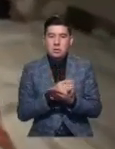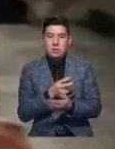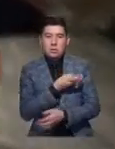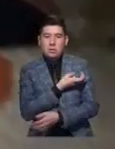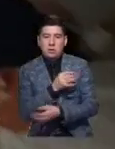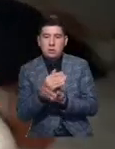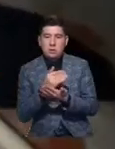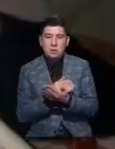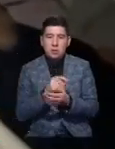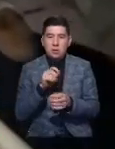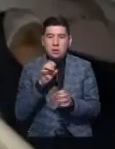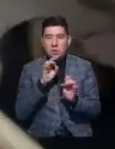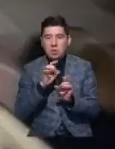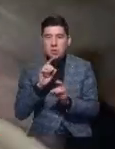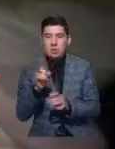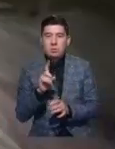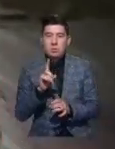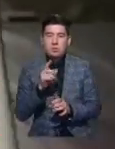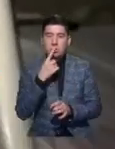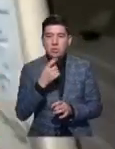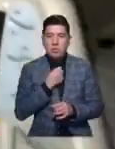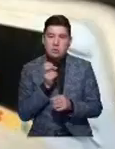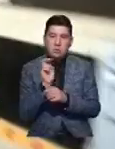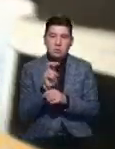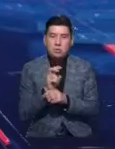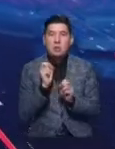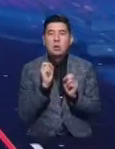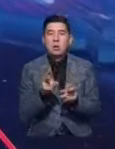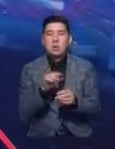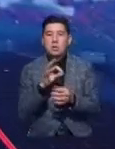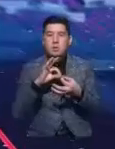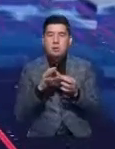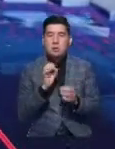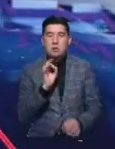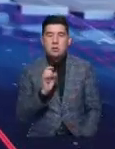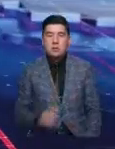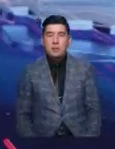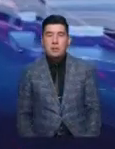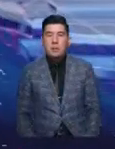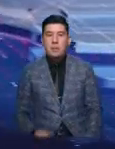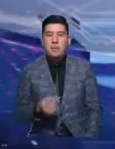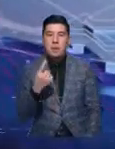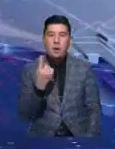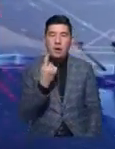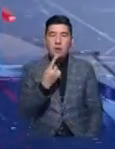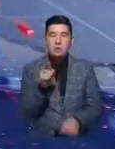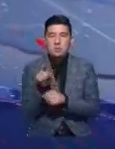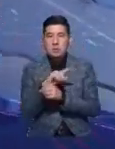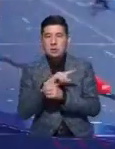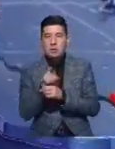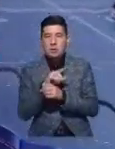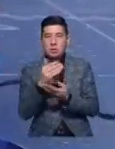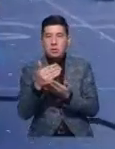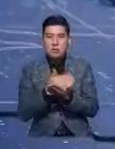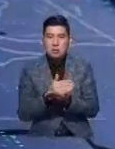Мухаллалати рассказывает, как израильские военные вошли в больницу. Один из танков въехал на территорию больницы через восточные